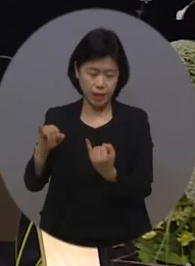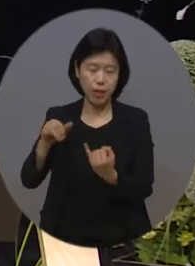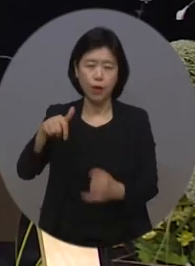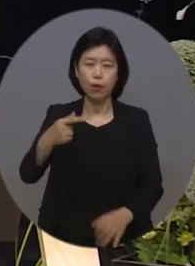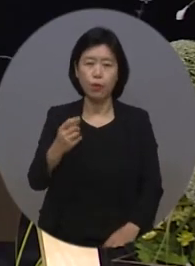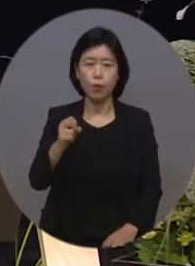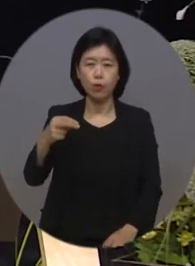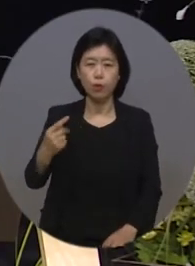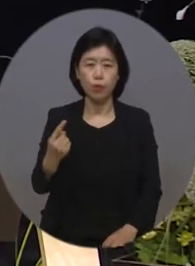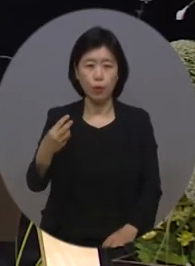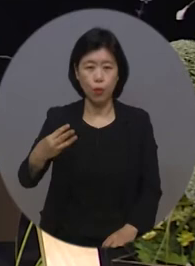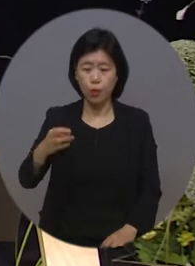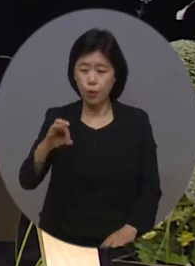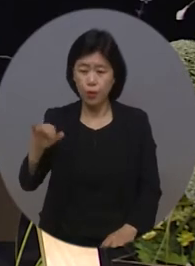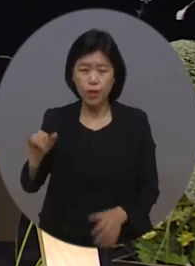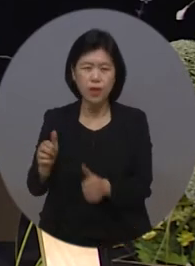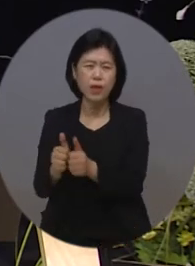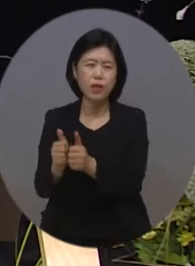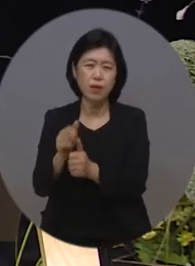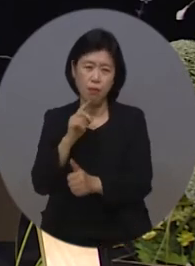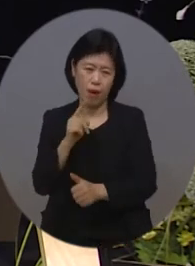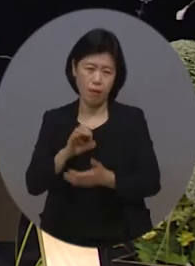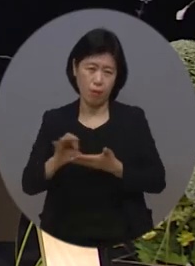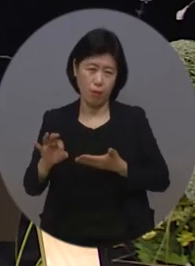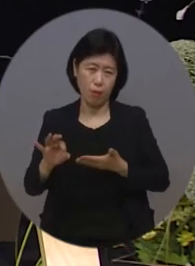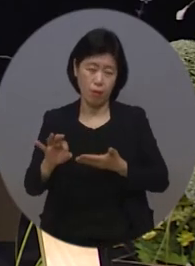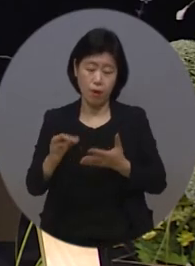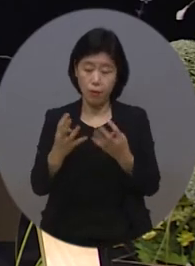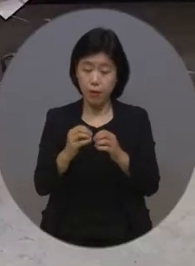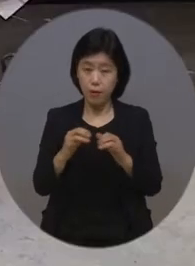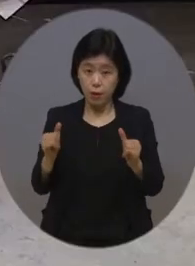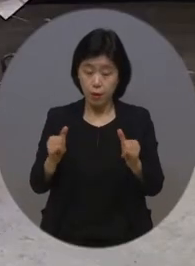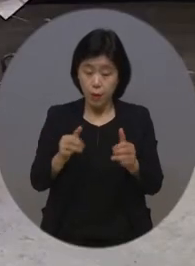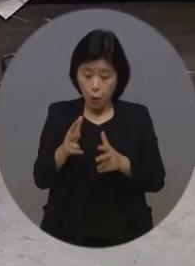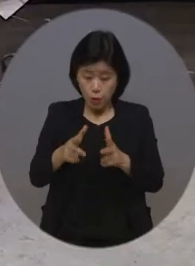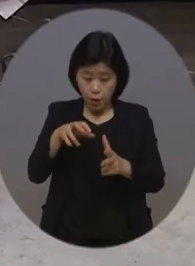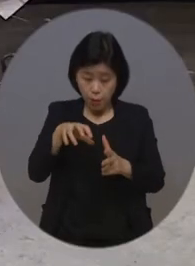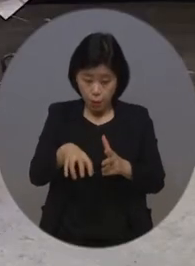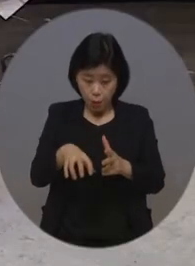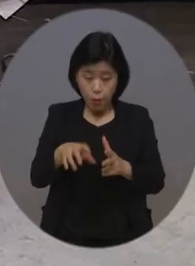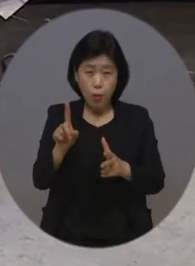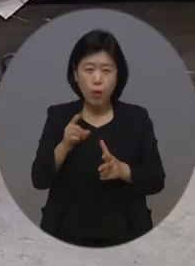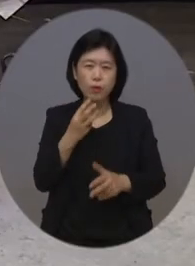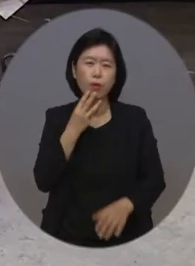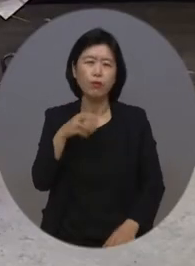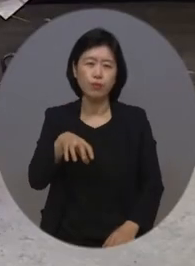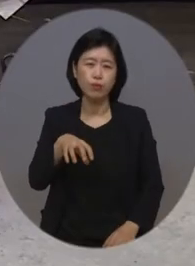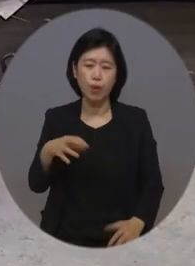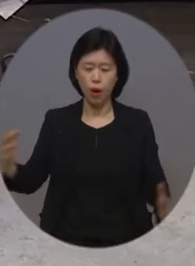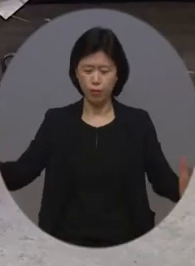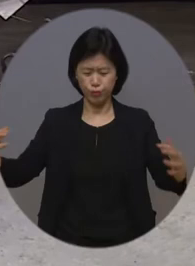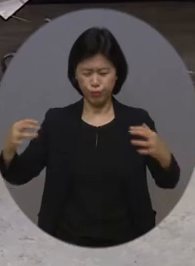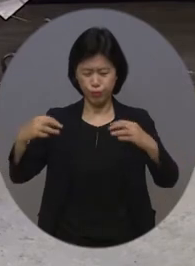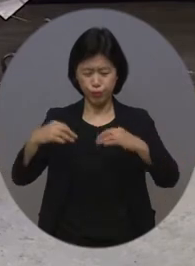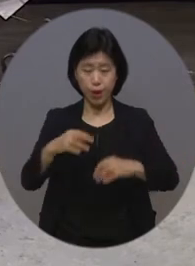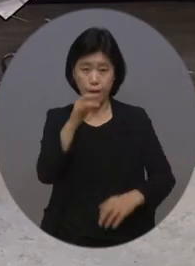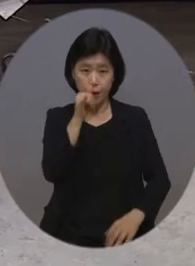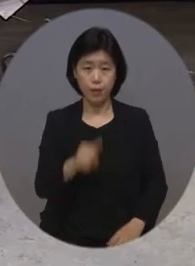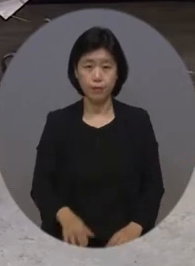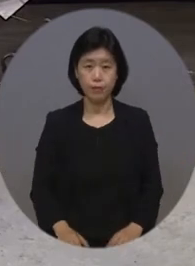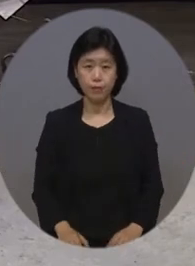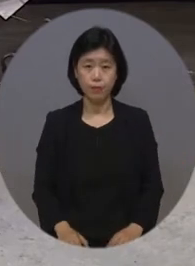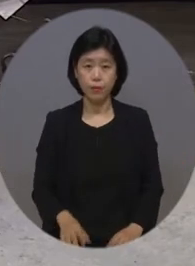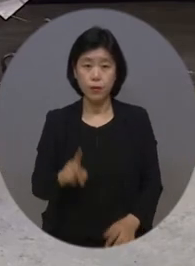목표로 서울로 모여들던 시기였습니다. 그때 우리는 몰랐습니다. 그들의 그리움이